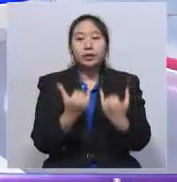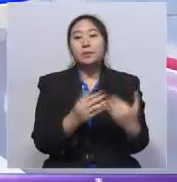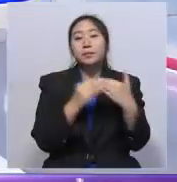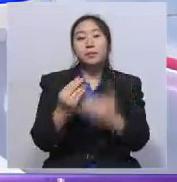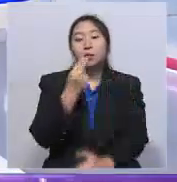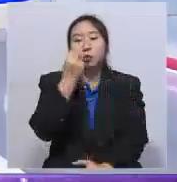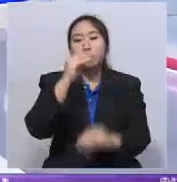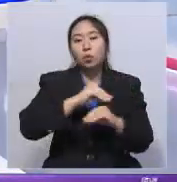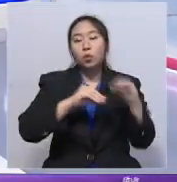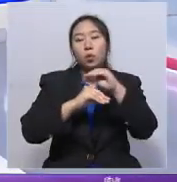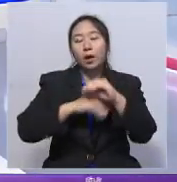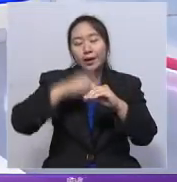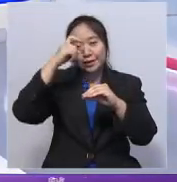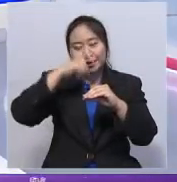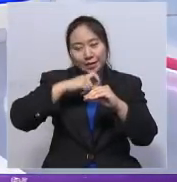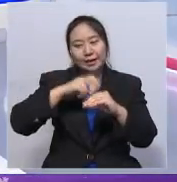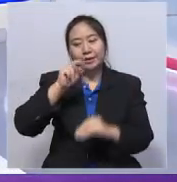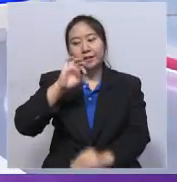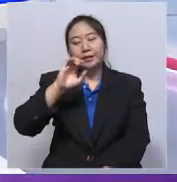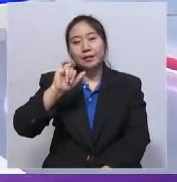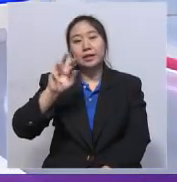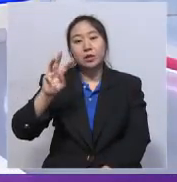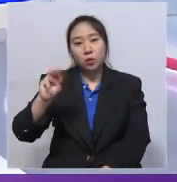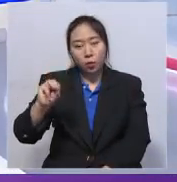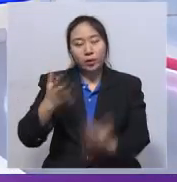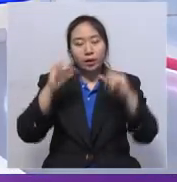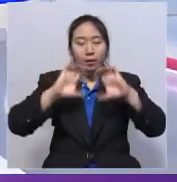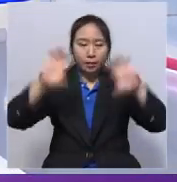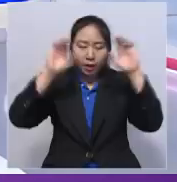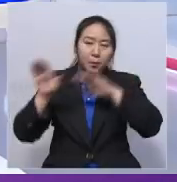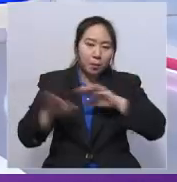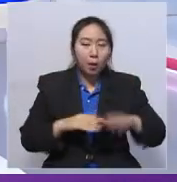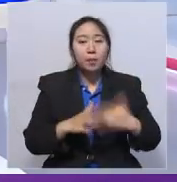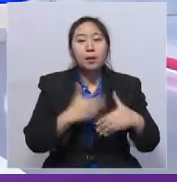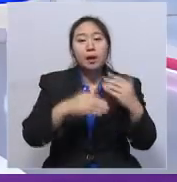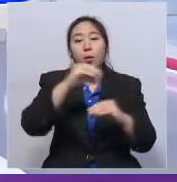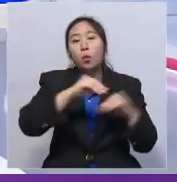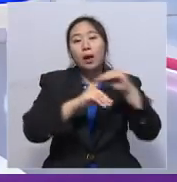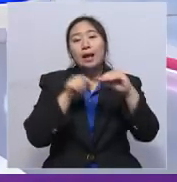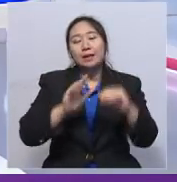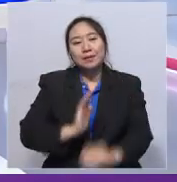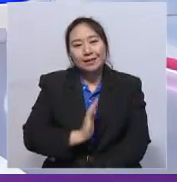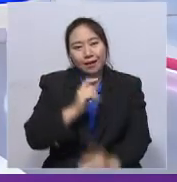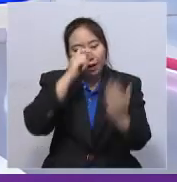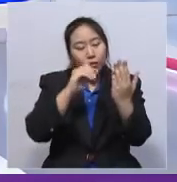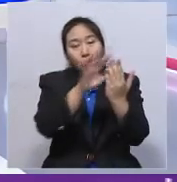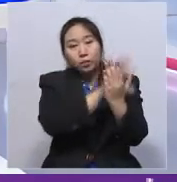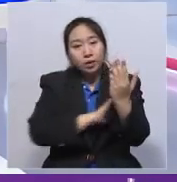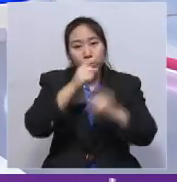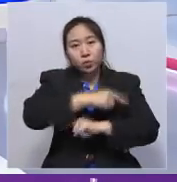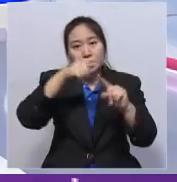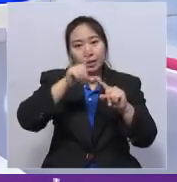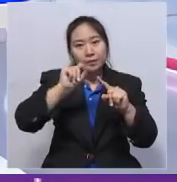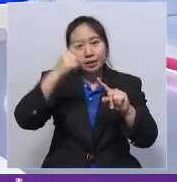พาไปดูเรื่องของโครงการไทยนิยมยั่งยืนค่ะซึ่งรัฐบาลก็พร้อมขับเคลื่อนโครงการไทยนิยมยั่งยืนอย่างเป็นทางการทั่วประเทศวัน